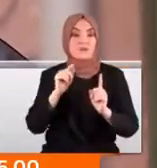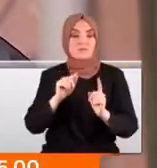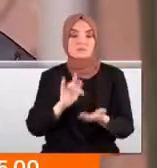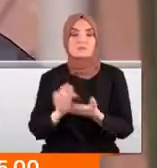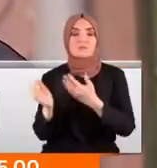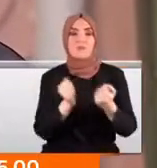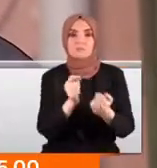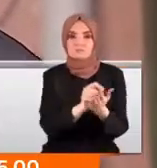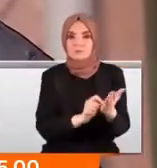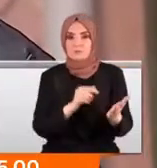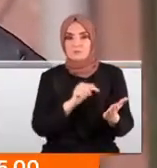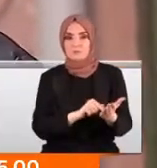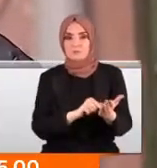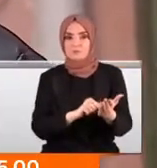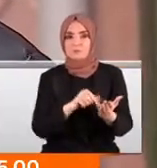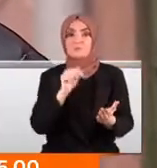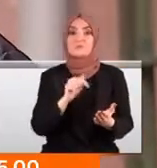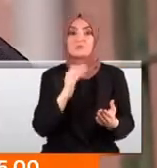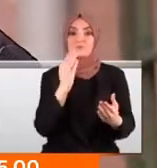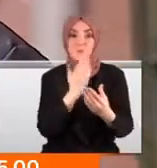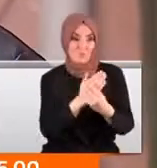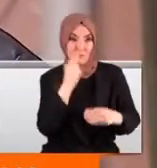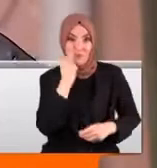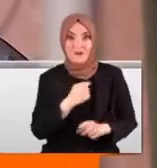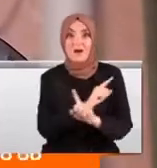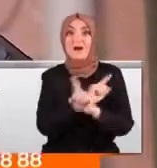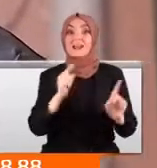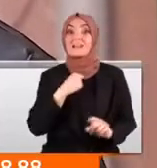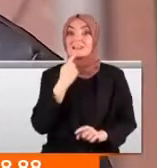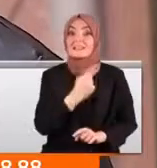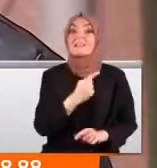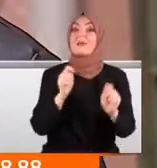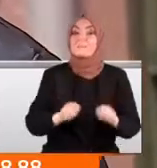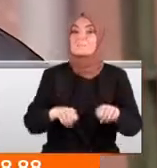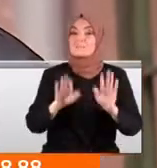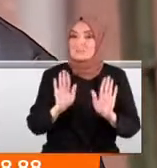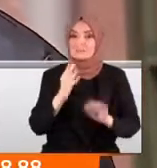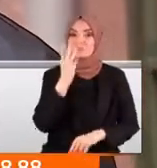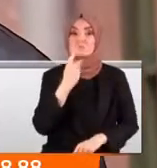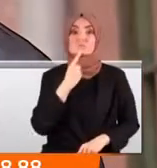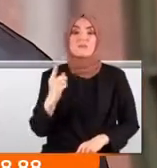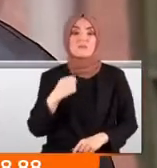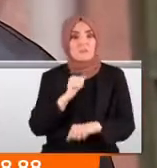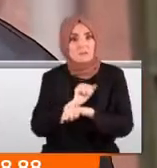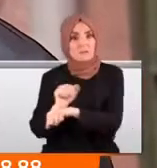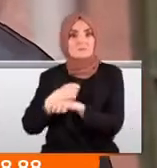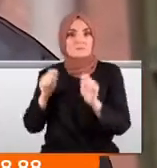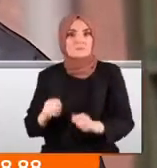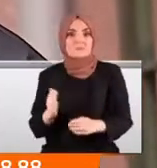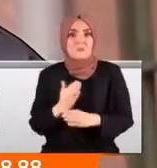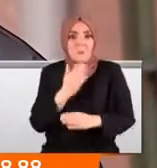dosyaya itiraz etmemiş olsaydık benim 3 yıl kesilmiş cezam vardı. Yani 3 yıl boyunca yatacaktım içeride hiç sebepsiz